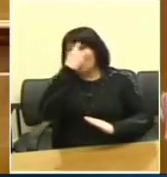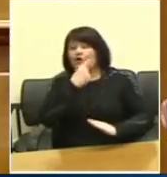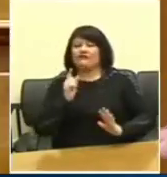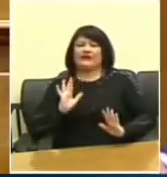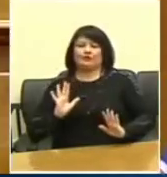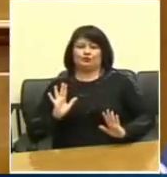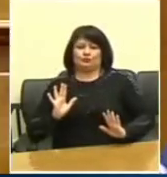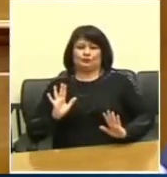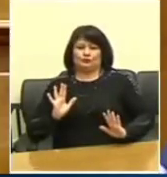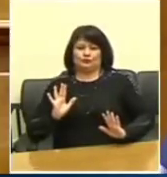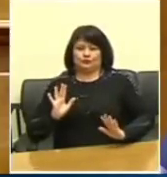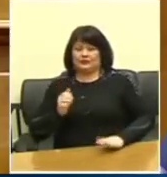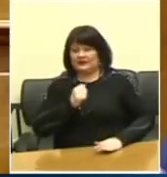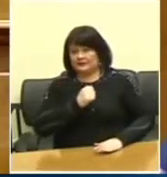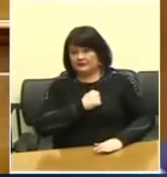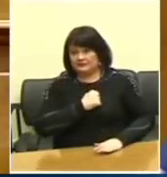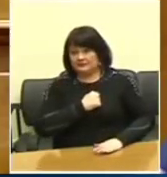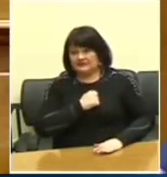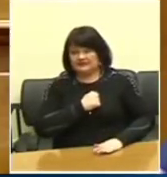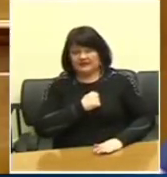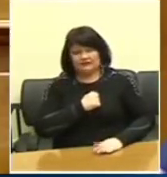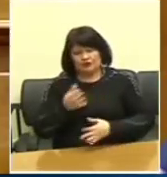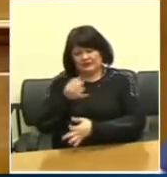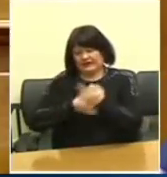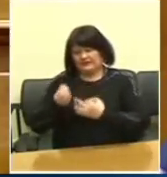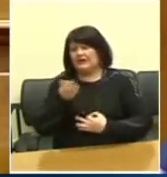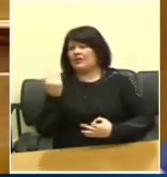Θεωρώ ότι αυτός ο ισχυρισμός είναι παντελώς αβάσιμος. Και γιατί το θεωρώ?